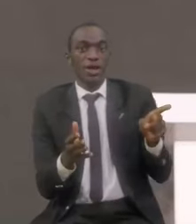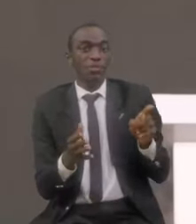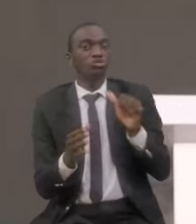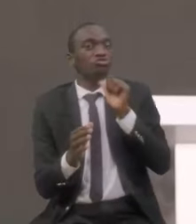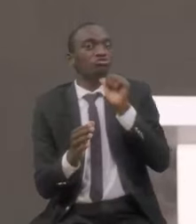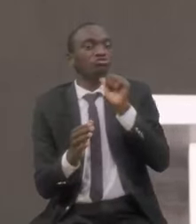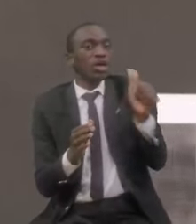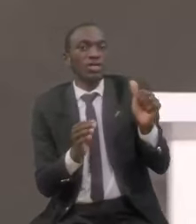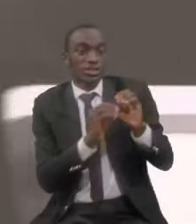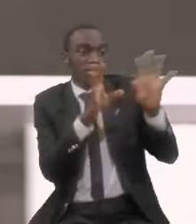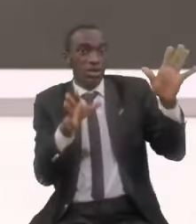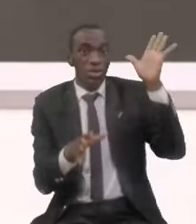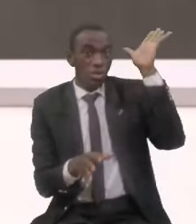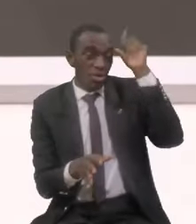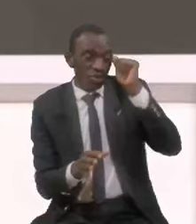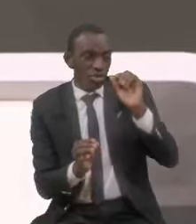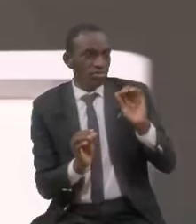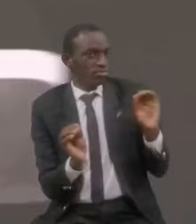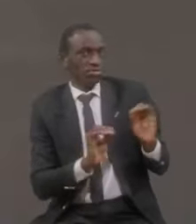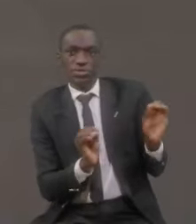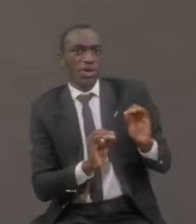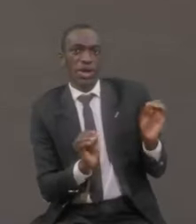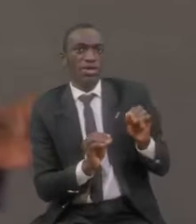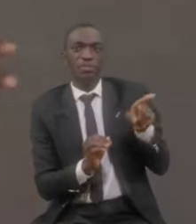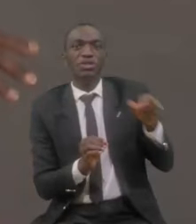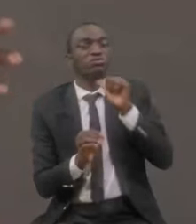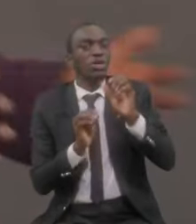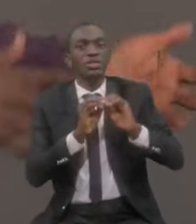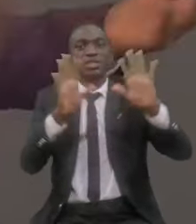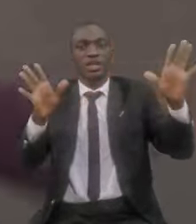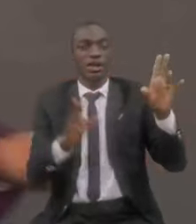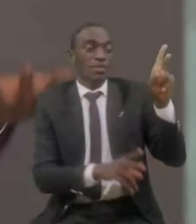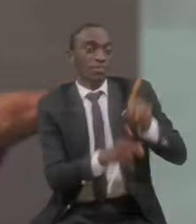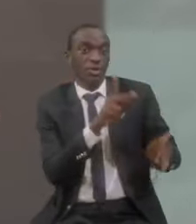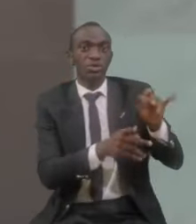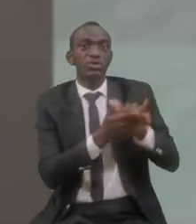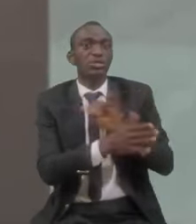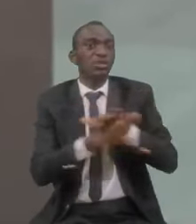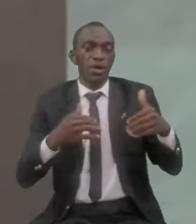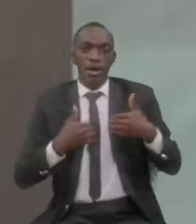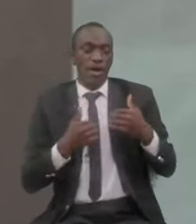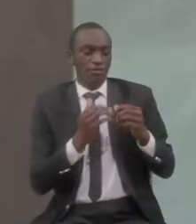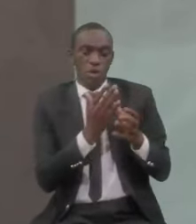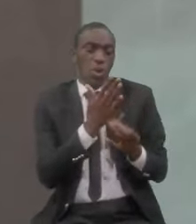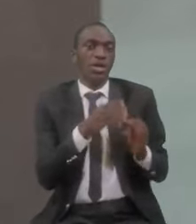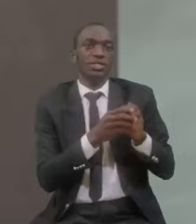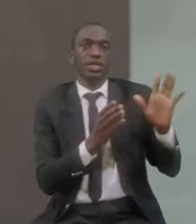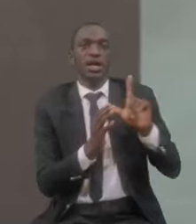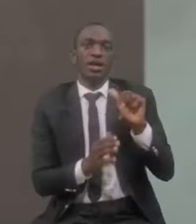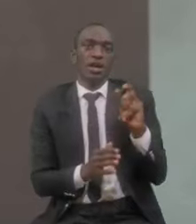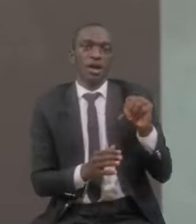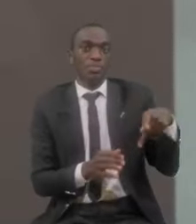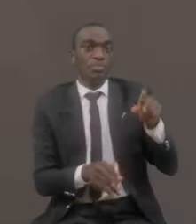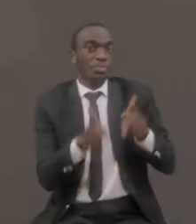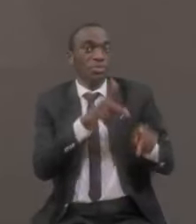qui n'ont pas d'huile dans leur lampe ne brillent pas. Ceux-là qui marchent avec la foule et